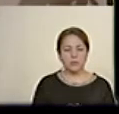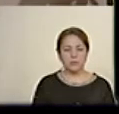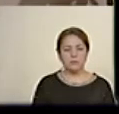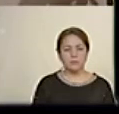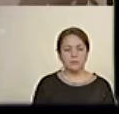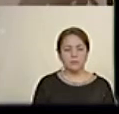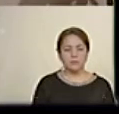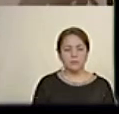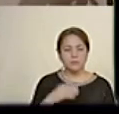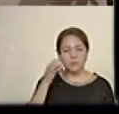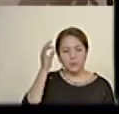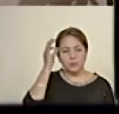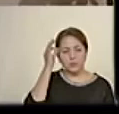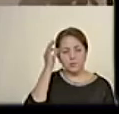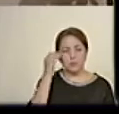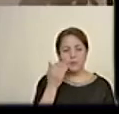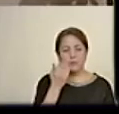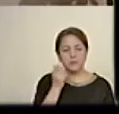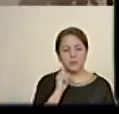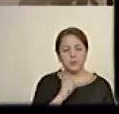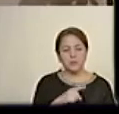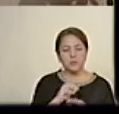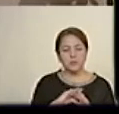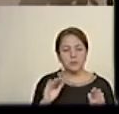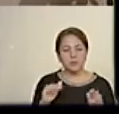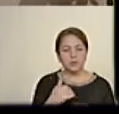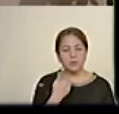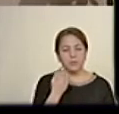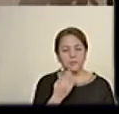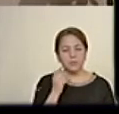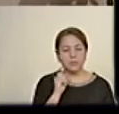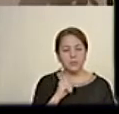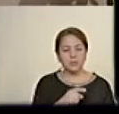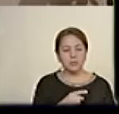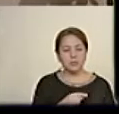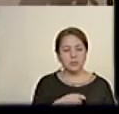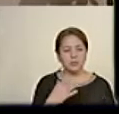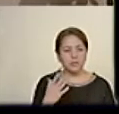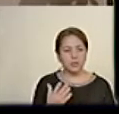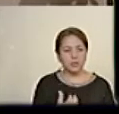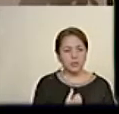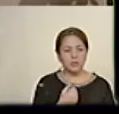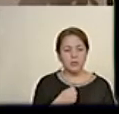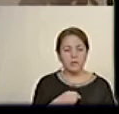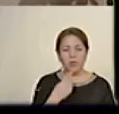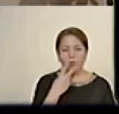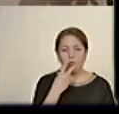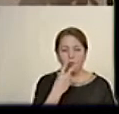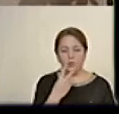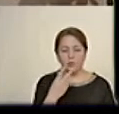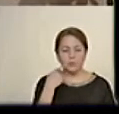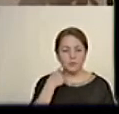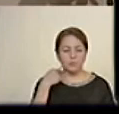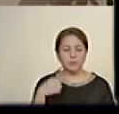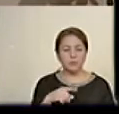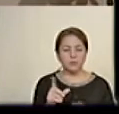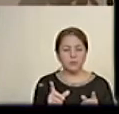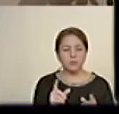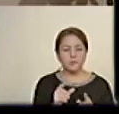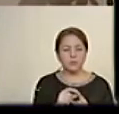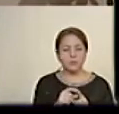Значит, напомню ваше задание, ребята. Ваша задача найти, указать номера словосочетаний